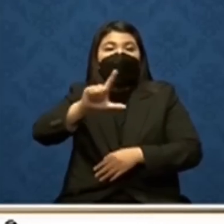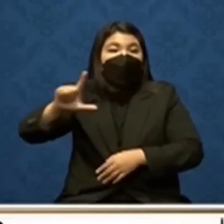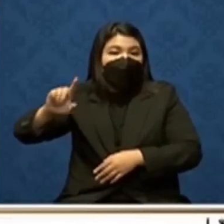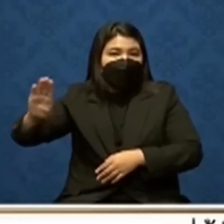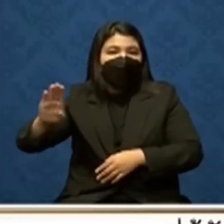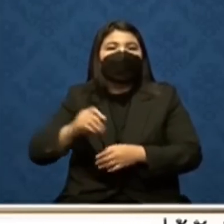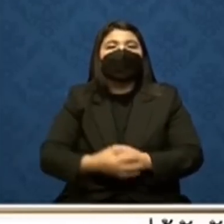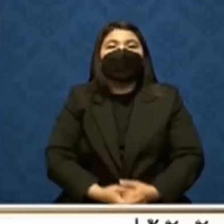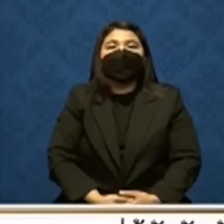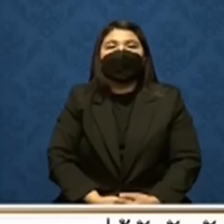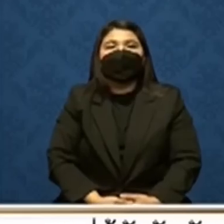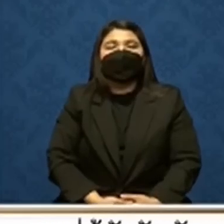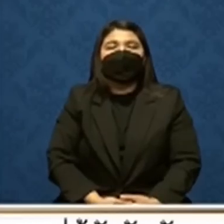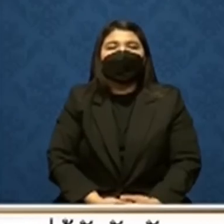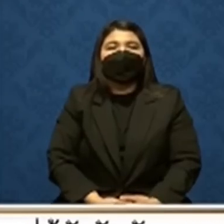านบาทครับ